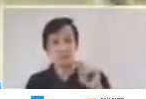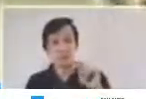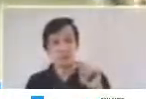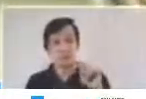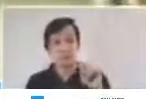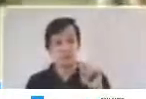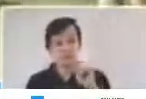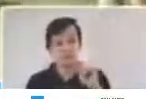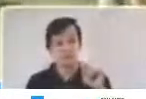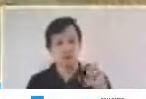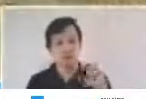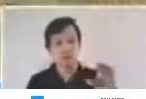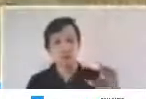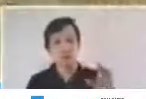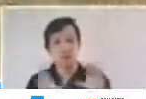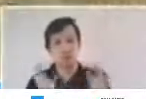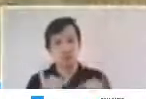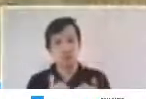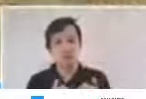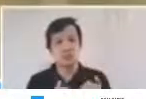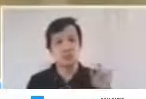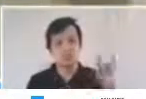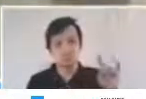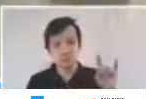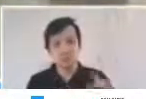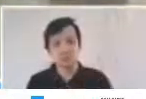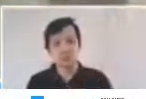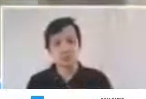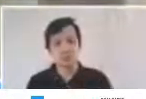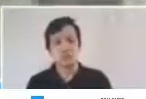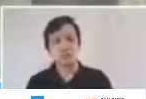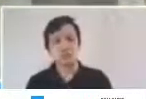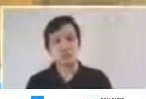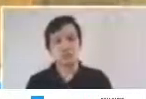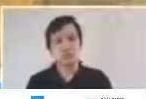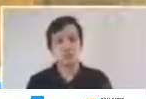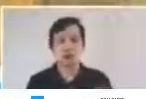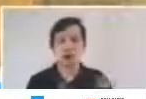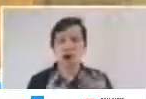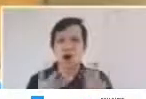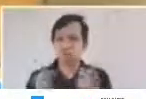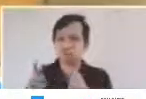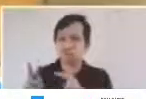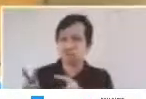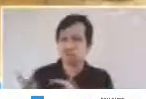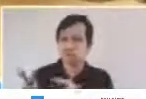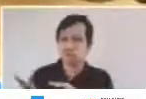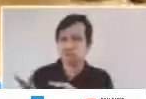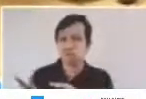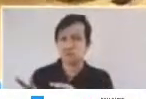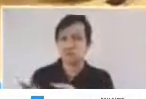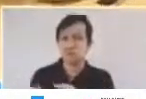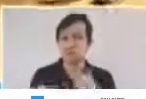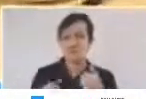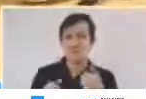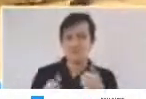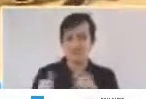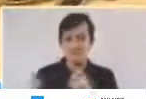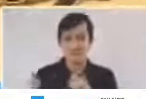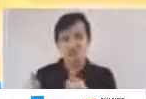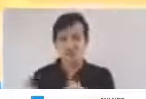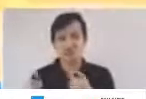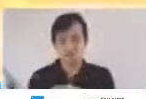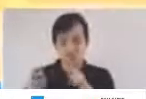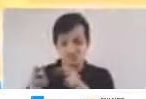yung operation ng in MECQ areas, at least ng dine-in restaurants. Ang salons po